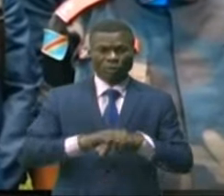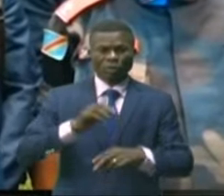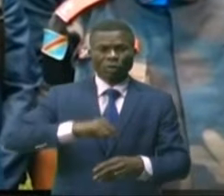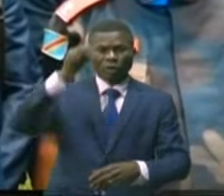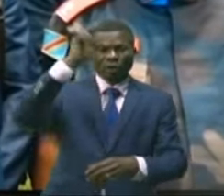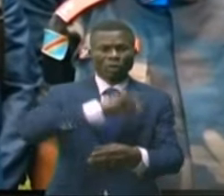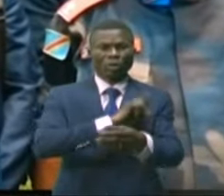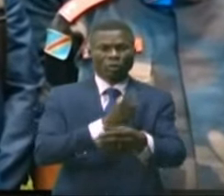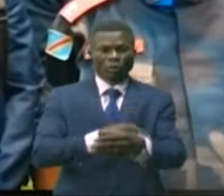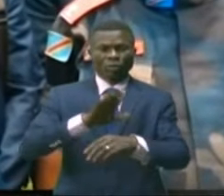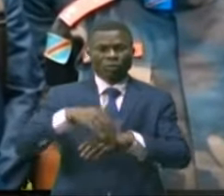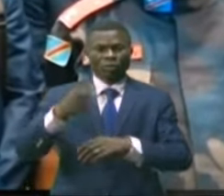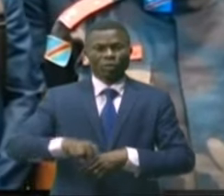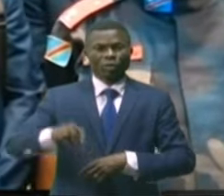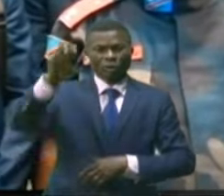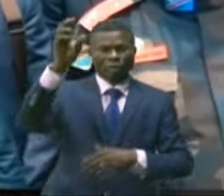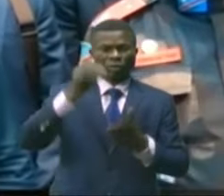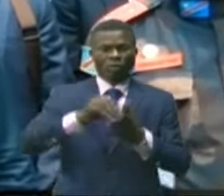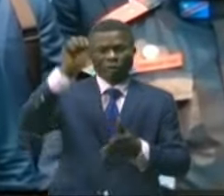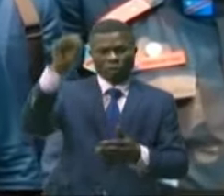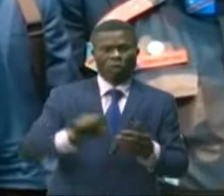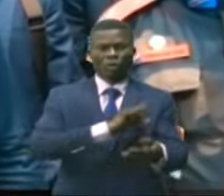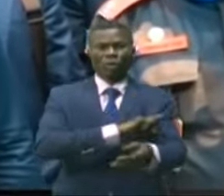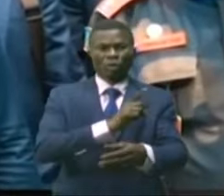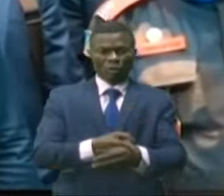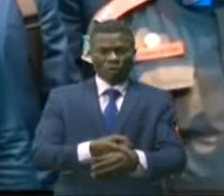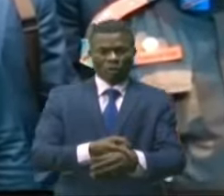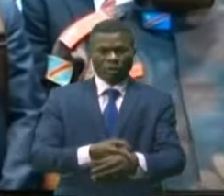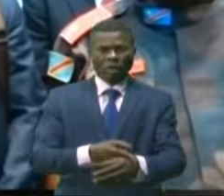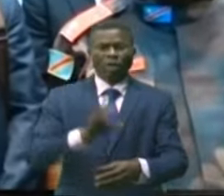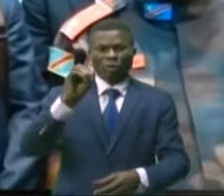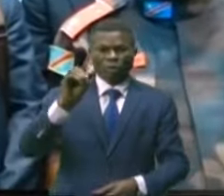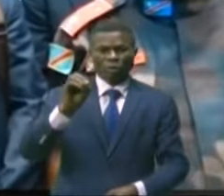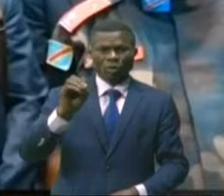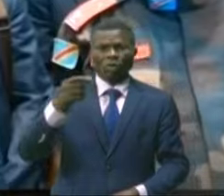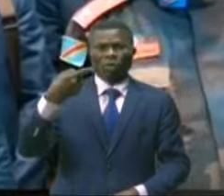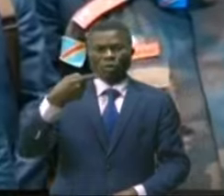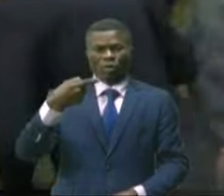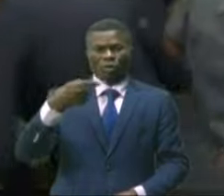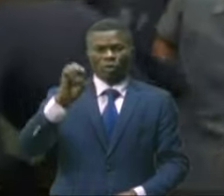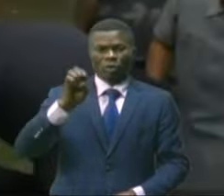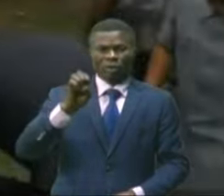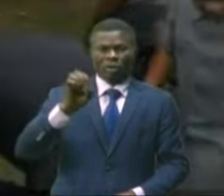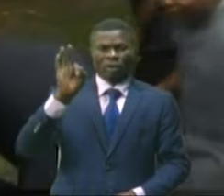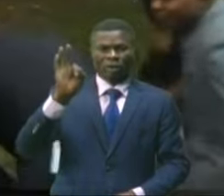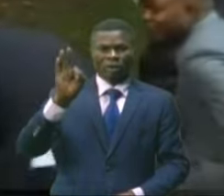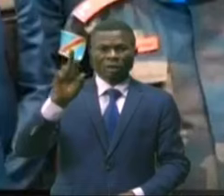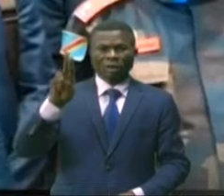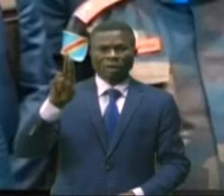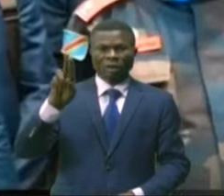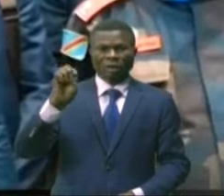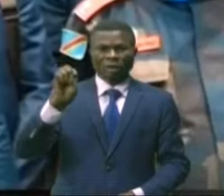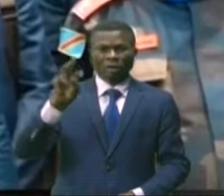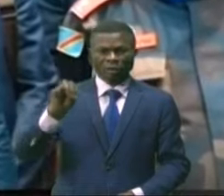Et après, nous irons au Sud Kivu. Nous sommes l'OGFREM, l'établissement public de l'État. C'était important de nous rendre